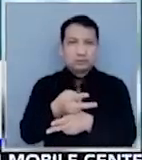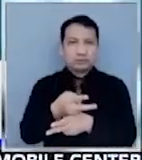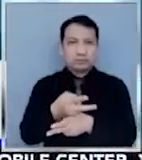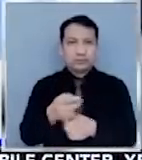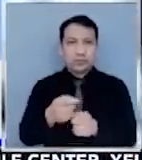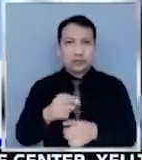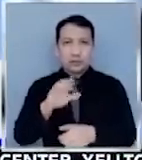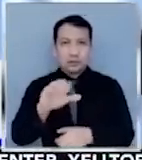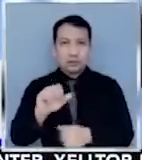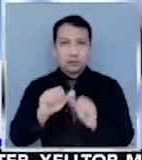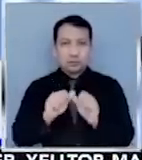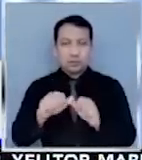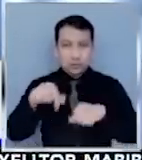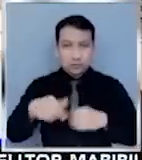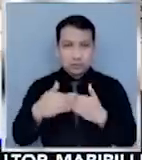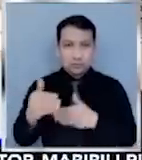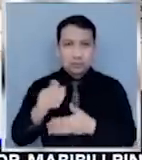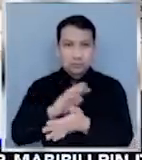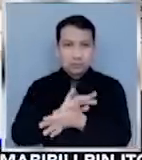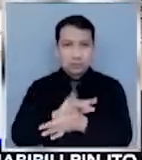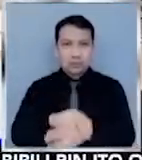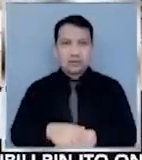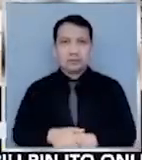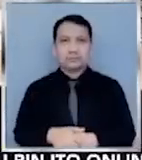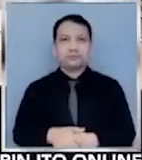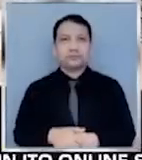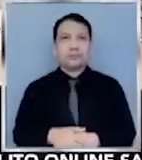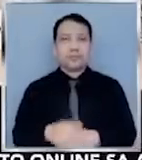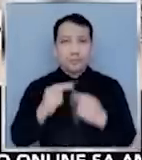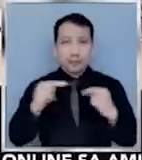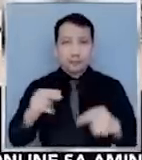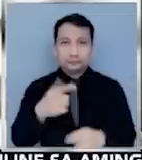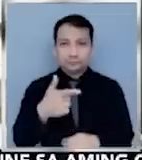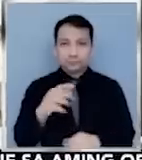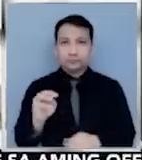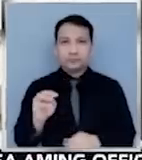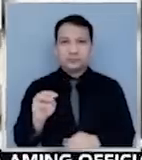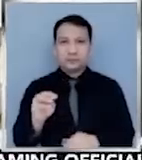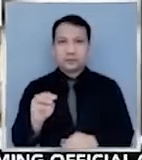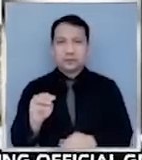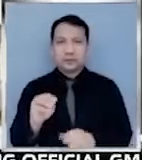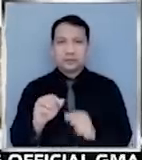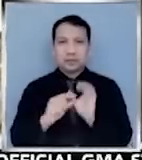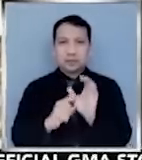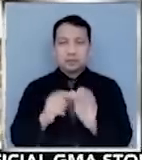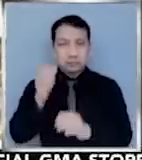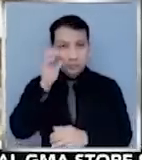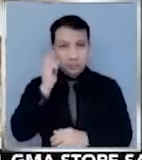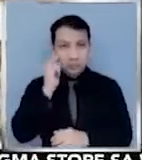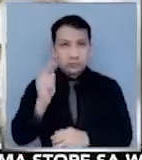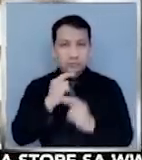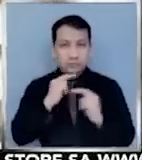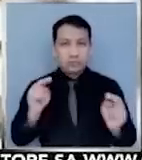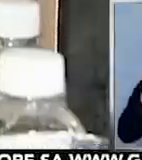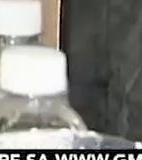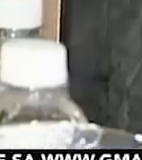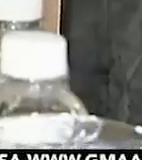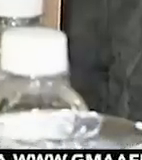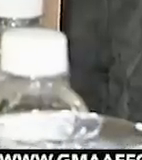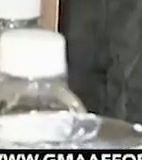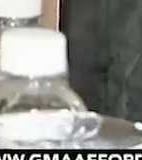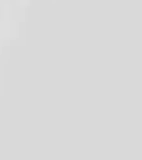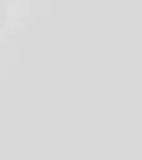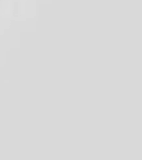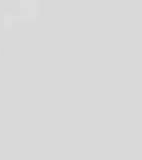sa panahon ng pandemya. Para sa GMA Integrated News, Sandra Aguinaldo, nakatutok 24 oras.